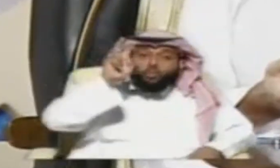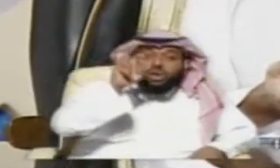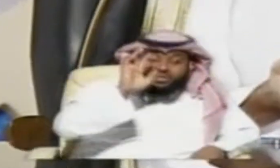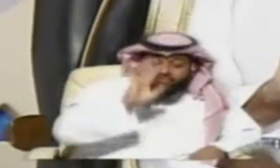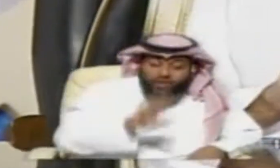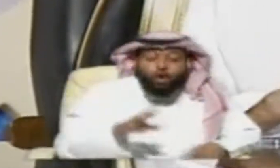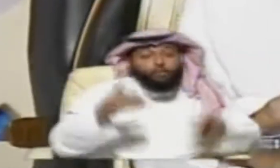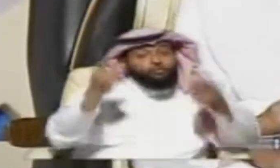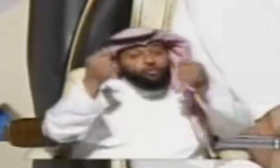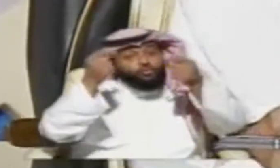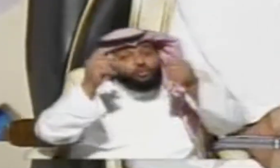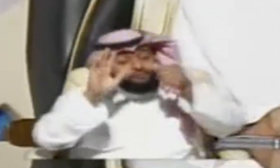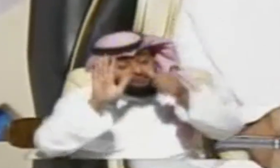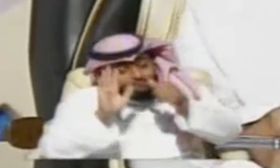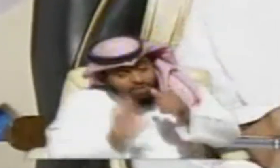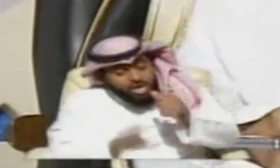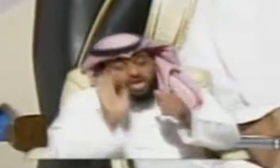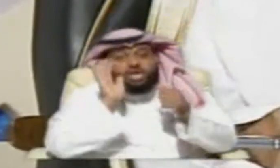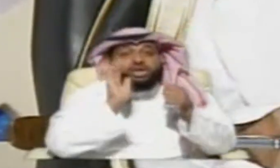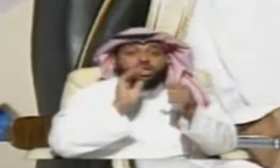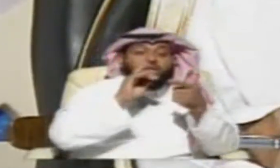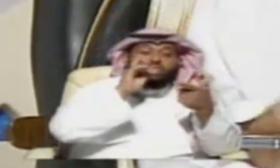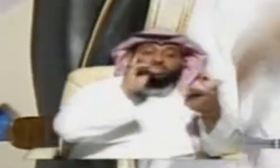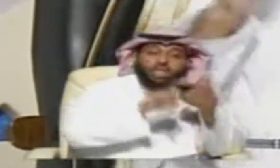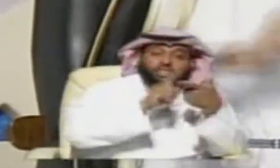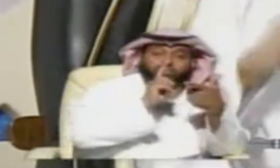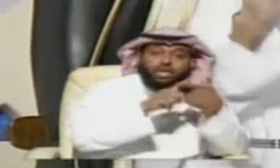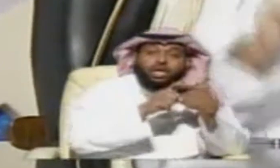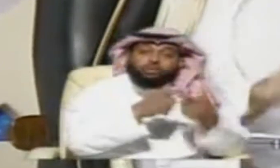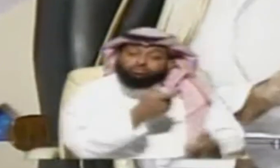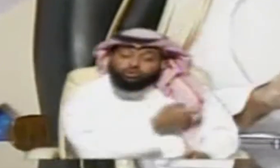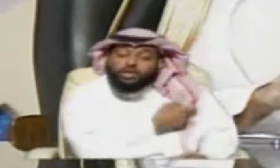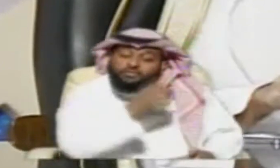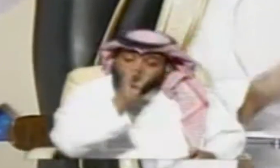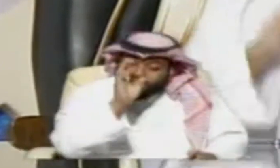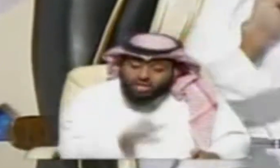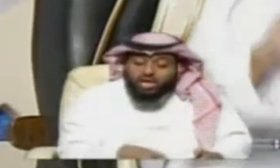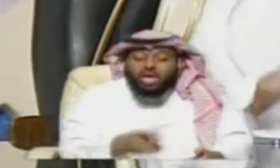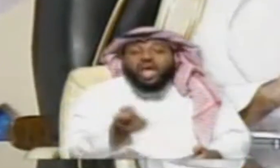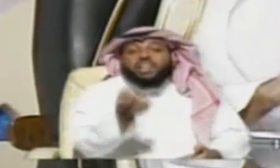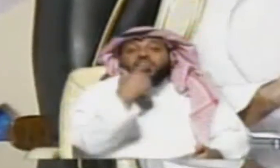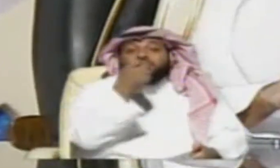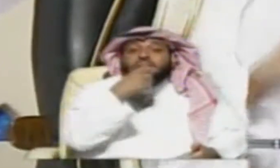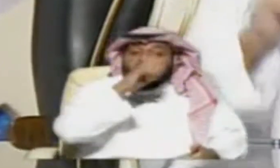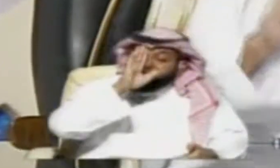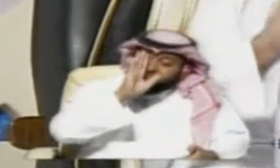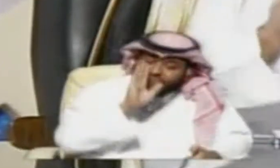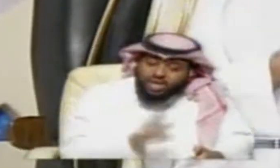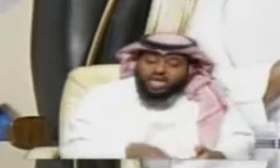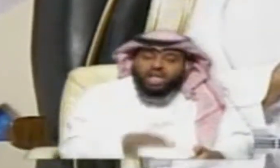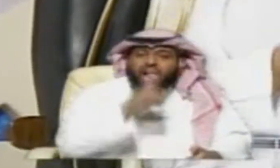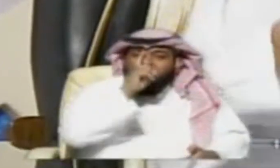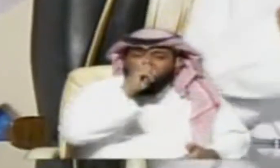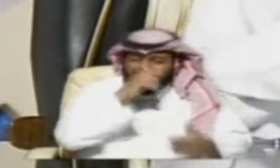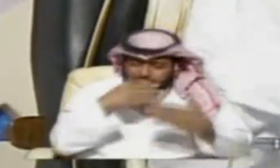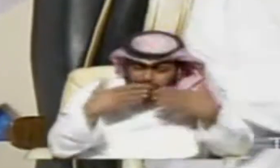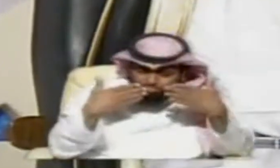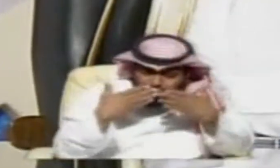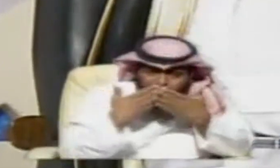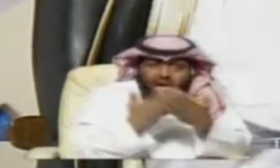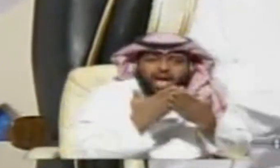تستطيع على أن يعني تدعم إخواننا هناك، يجب وجوبا أن تقف معها وتدعمها بما تستطيع،